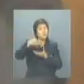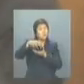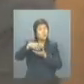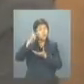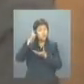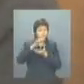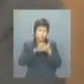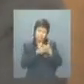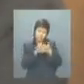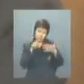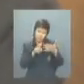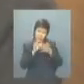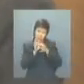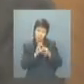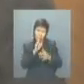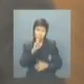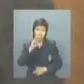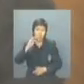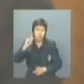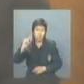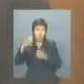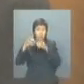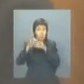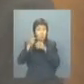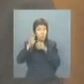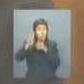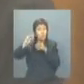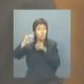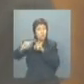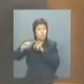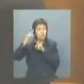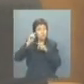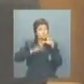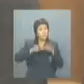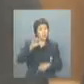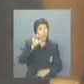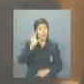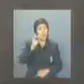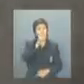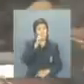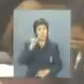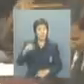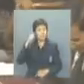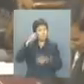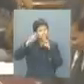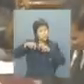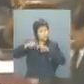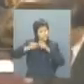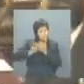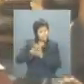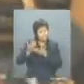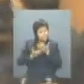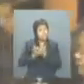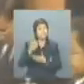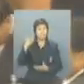นตรีค่ะว่าดำเนินการไปแล้วกว่าร้อยละ50ซึ่งที่เหลืออยู่นั้นนะคะก็อยู่ระหว่างการพิจารณาค่ะโดยปฏิ